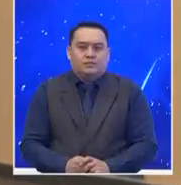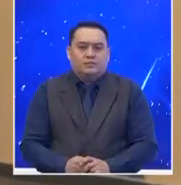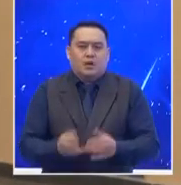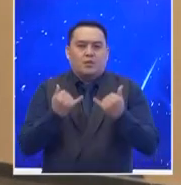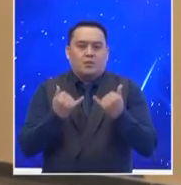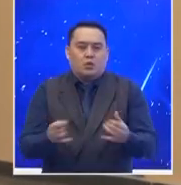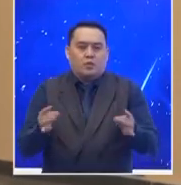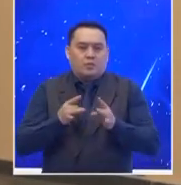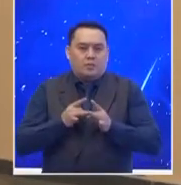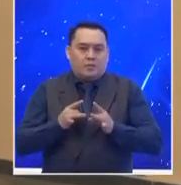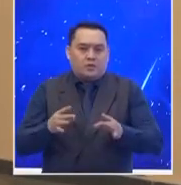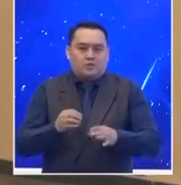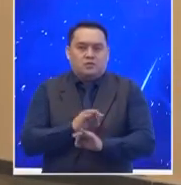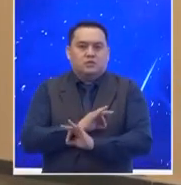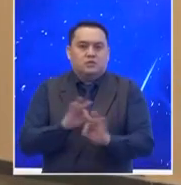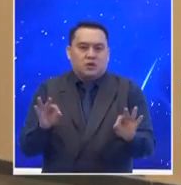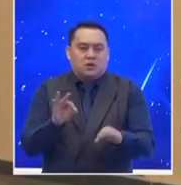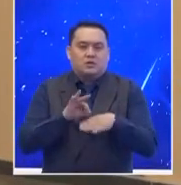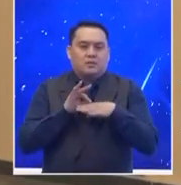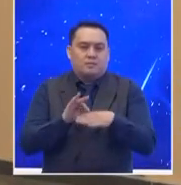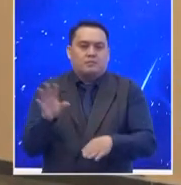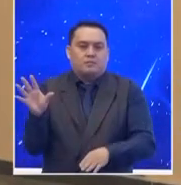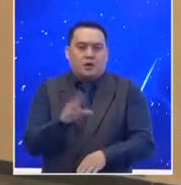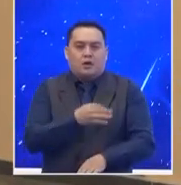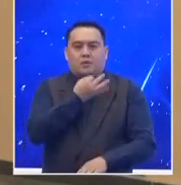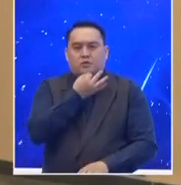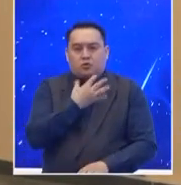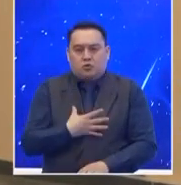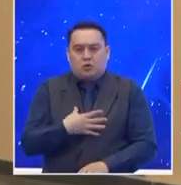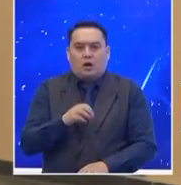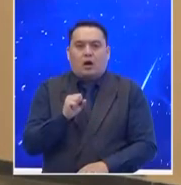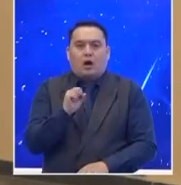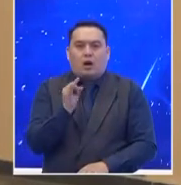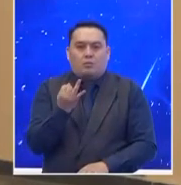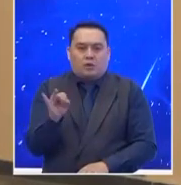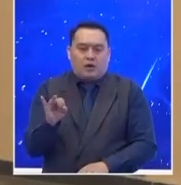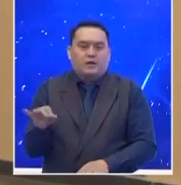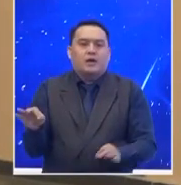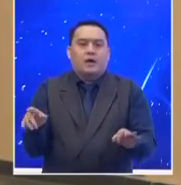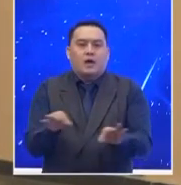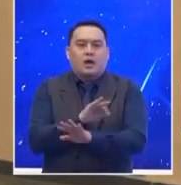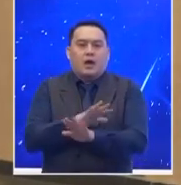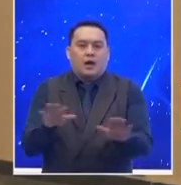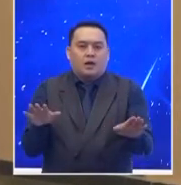Бүгінгі концерт өте жақсы өтіп жатыр. Барлығымызға ұнады. Абай атамыздың әндері орындалып,